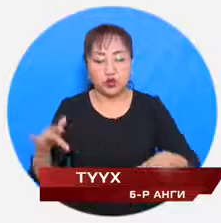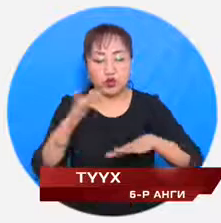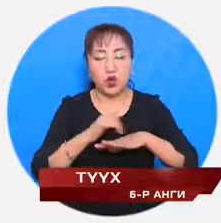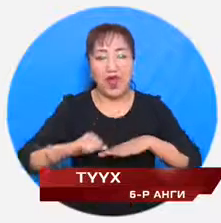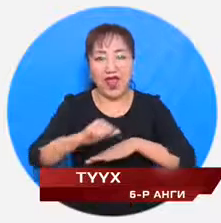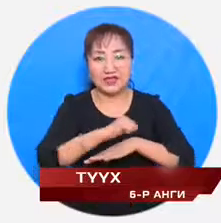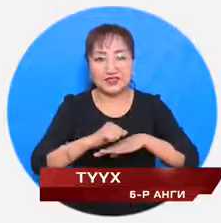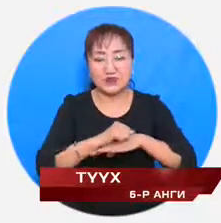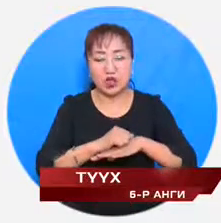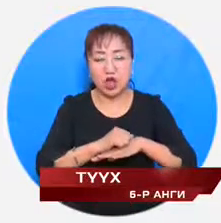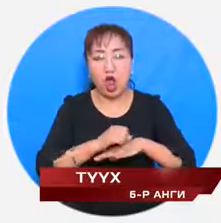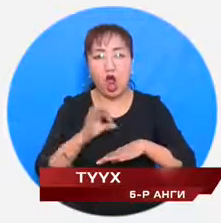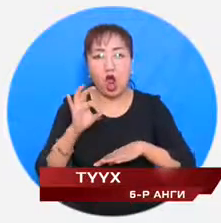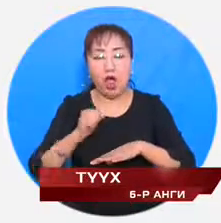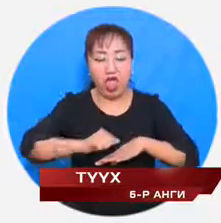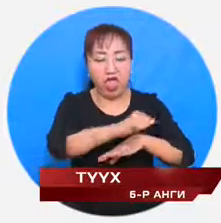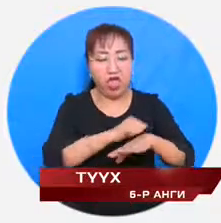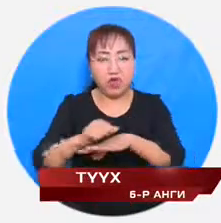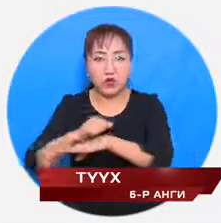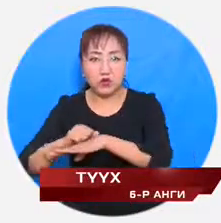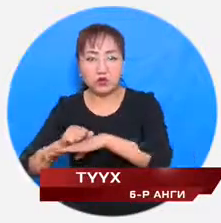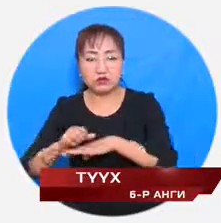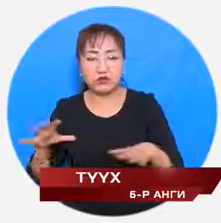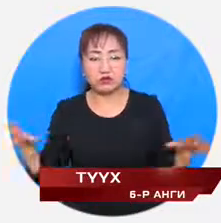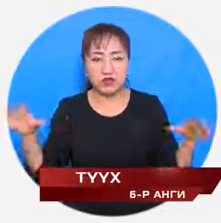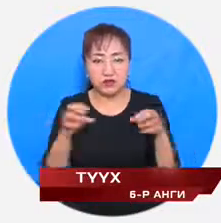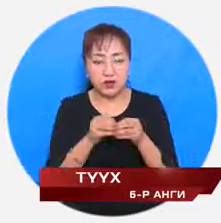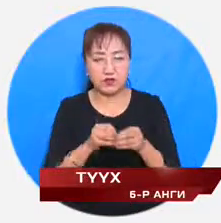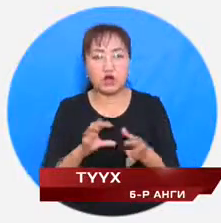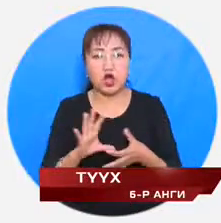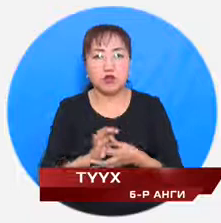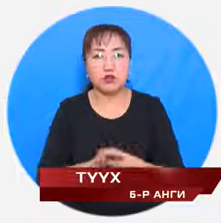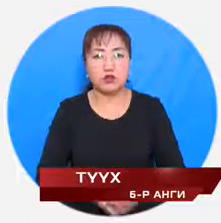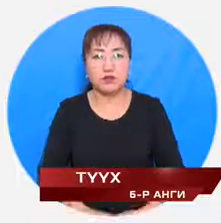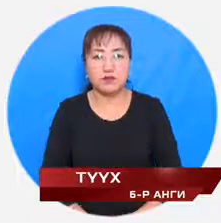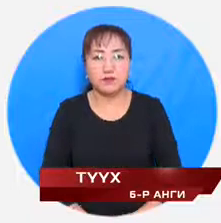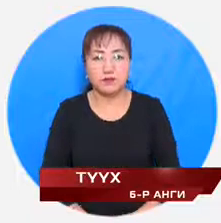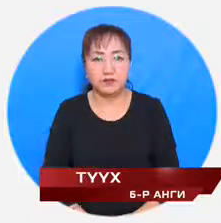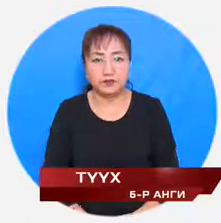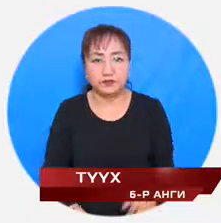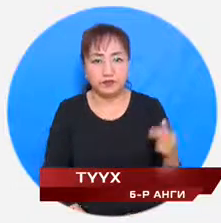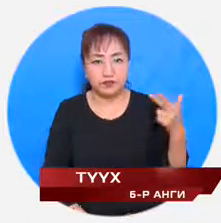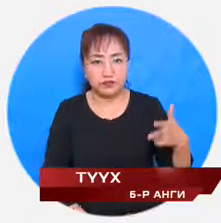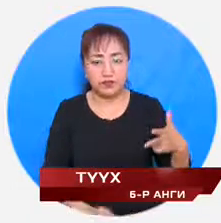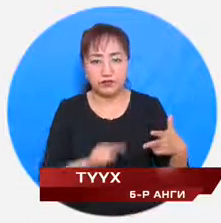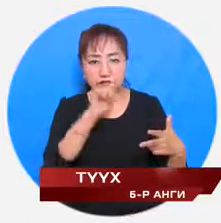орнуудыг буюу бусад авг аймагуудыг нэгтгэснээр хүчрэх болсон байна. За асуулт 3-та танилцъя хүмүүстээ.